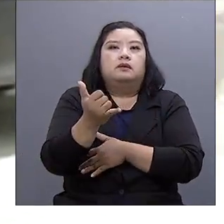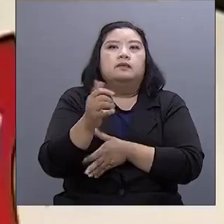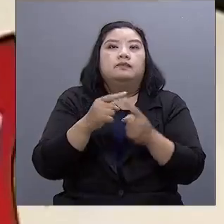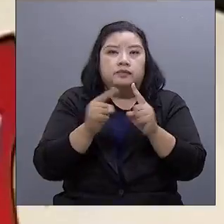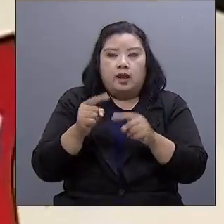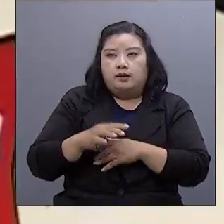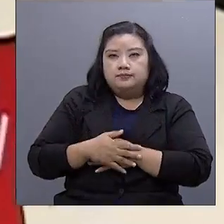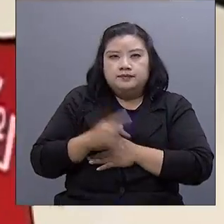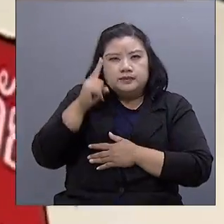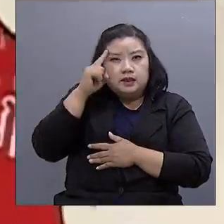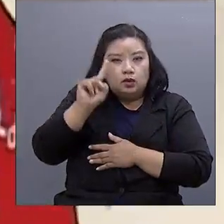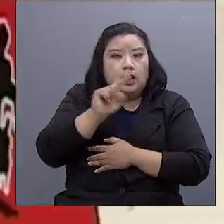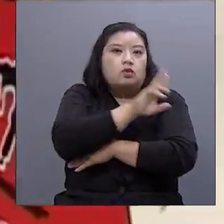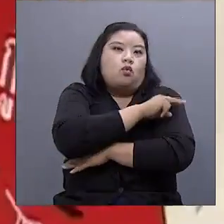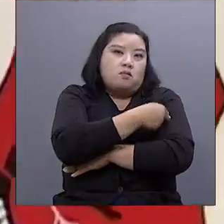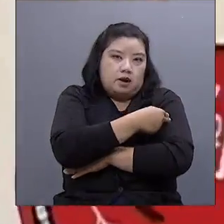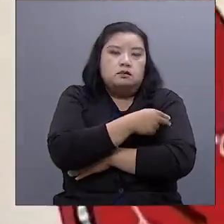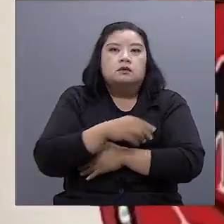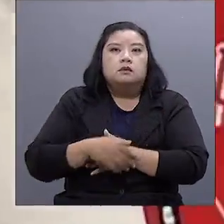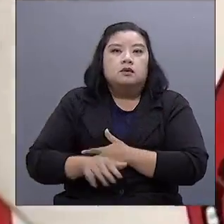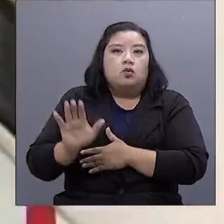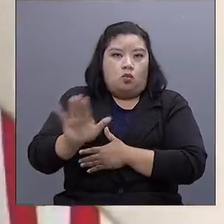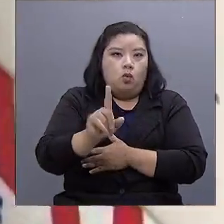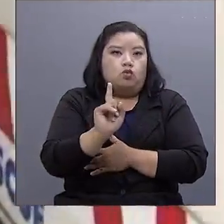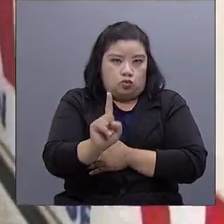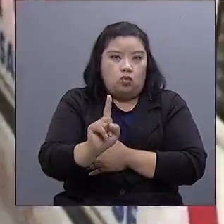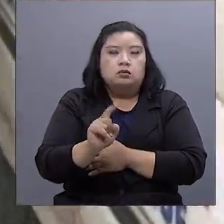จะเห็นว่าโรงพยาบาลบางแห่งจำเป็นที่จะต้อง